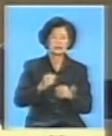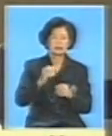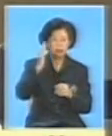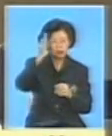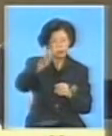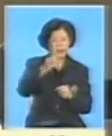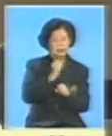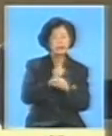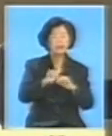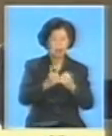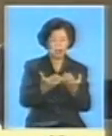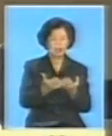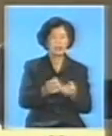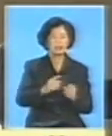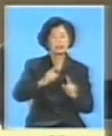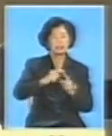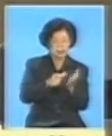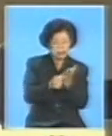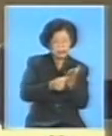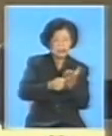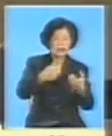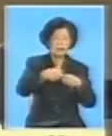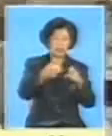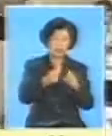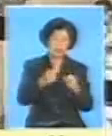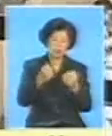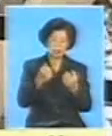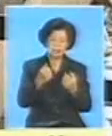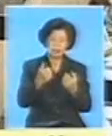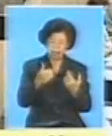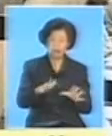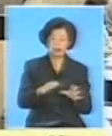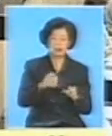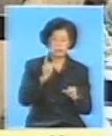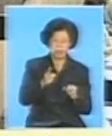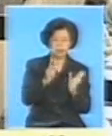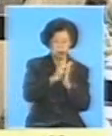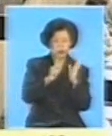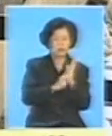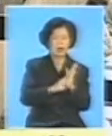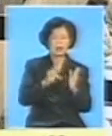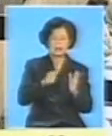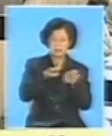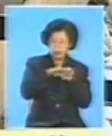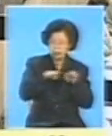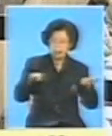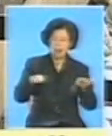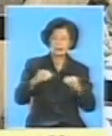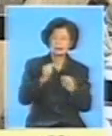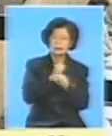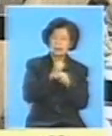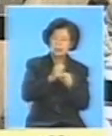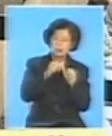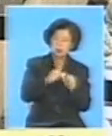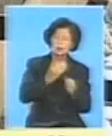คือเราต้องทำยังไงสิ่งที่เราแก้ปัญหาเร่งด่วนทางนั้นจะเกิดเป็นกฎหมายเกิดเป็นมาตรการต่างๆที่มันเกิดความยั่งยืนในระยะยาวนะครับ